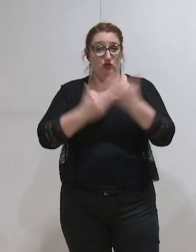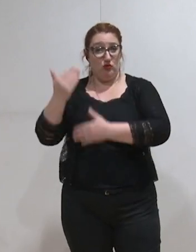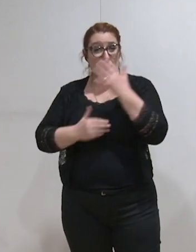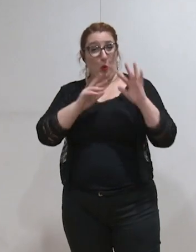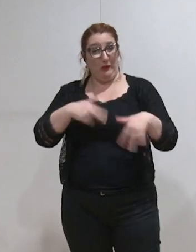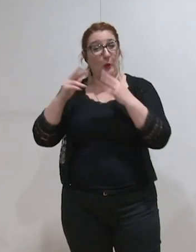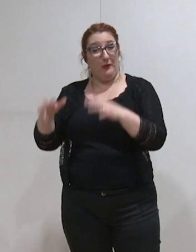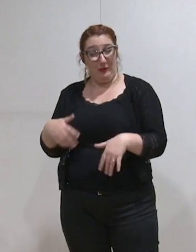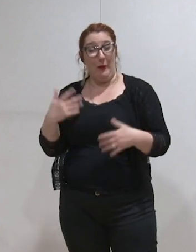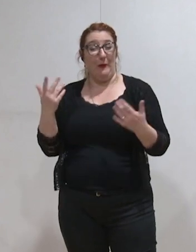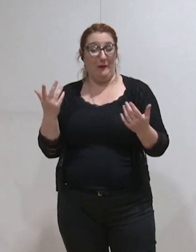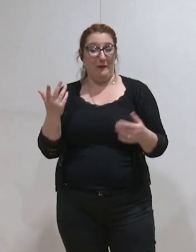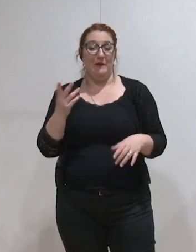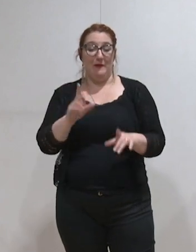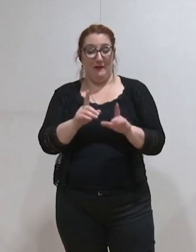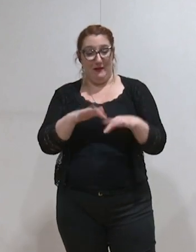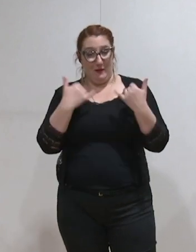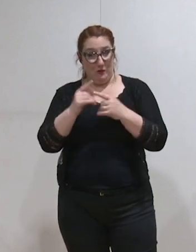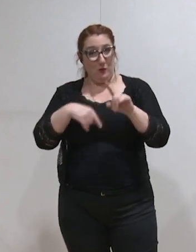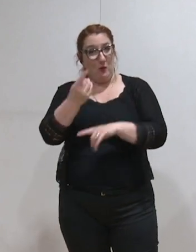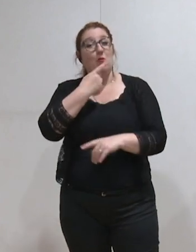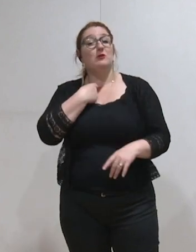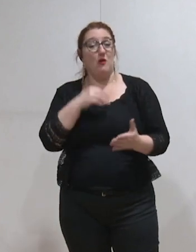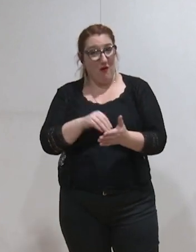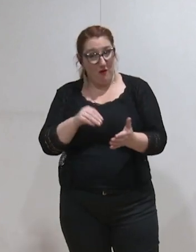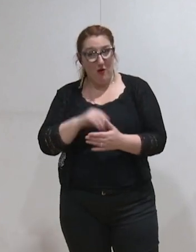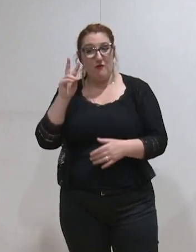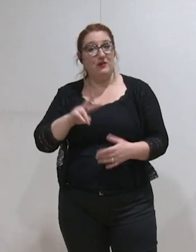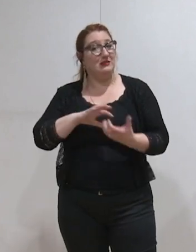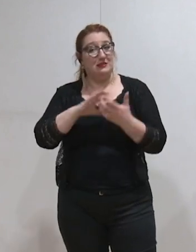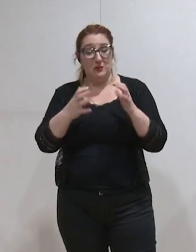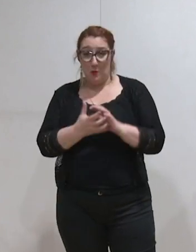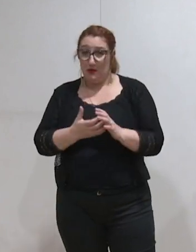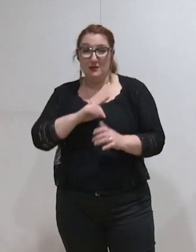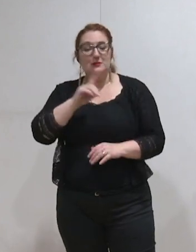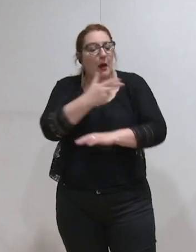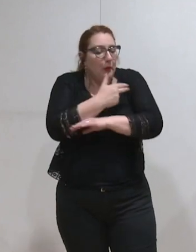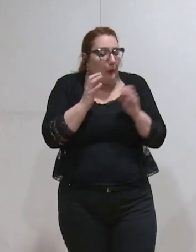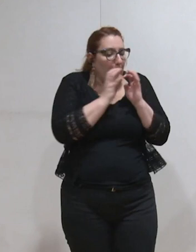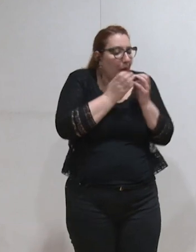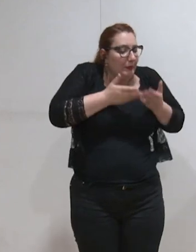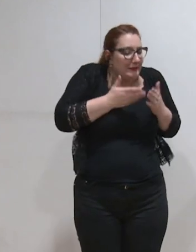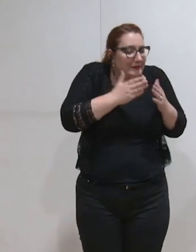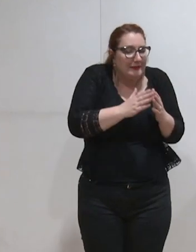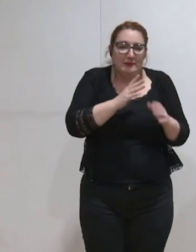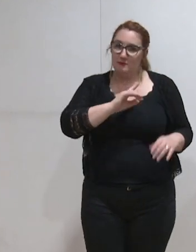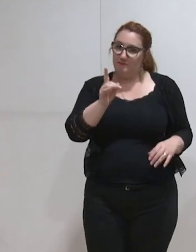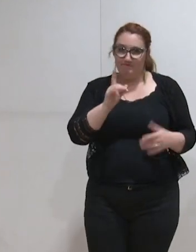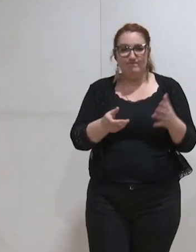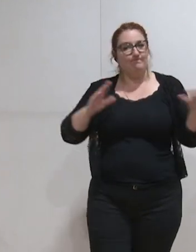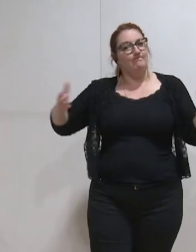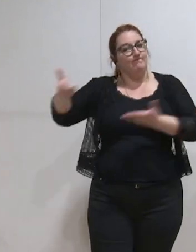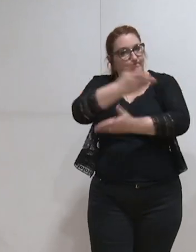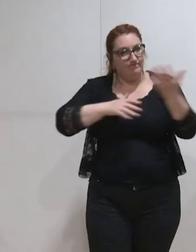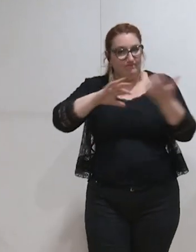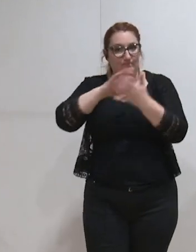encore une réunion au mois de juin et c'est effectivement plus compliqué que de d'avoir une décision dans un petit bureau avec un nombre très restreint de personnes mais ça